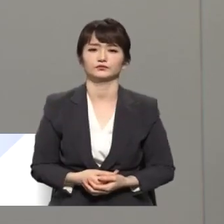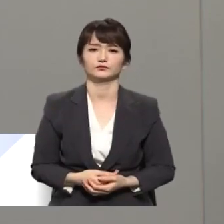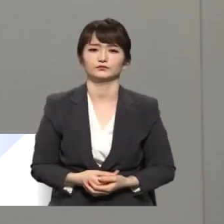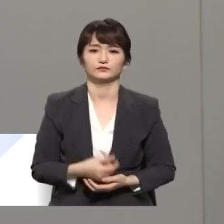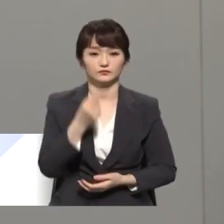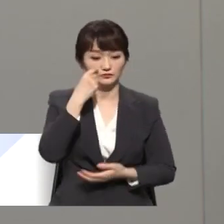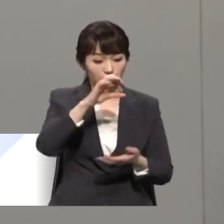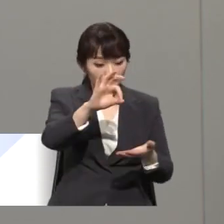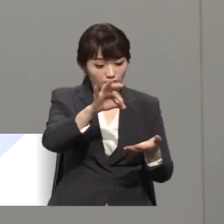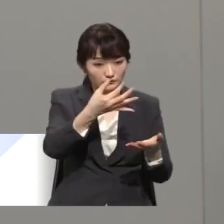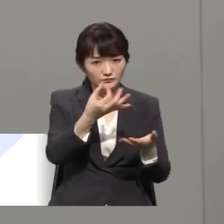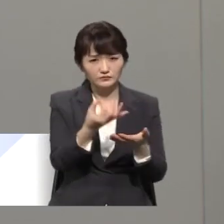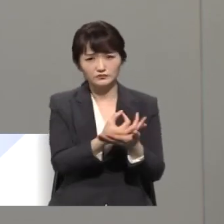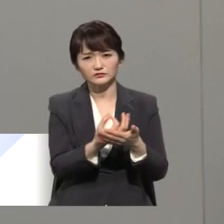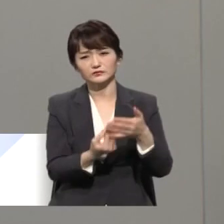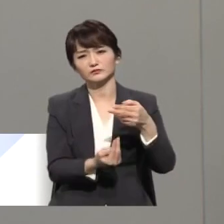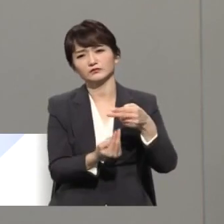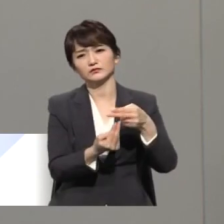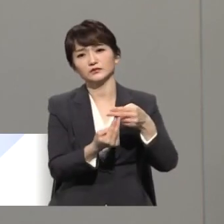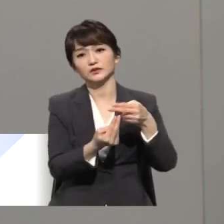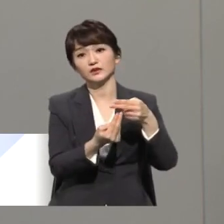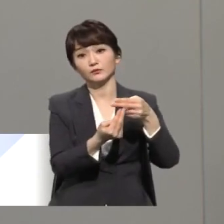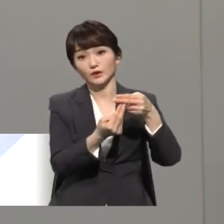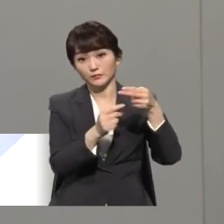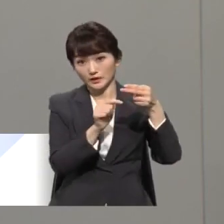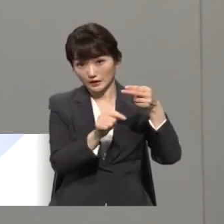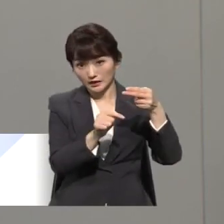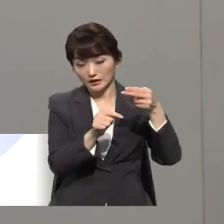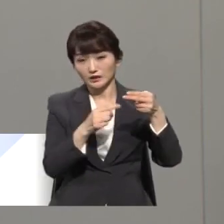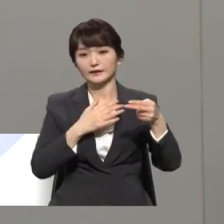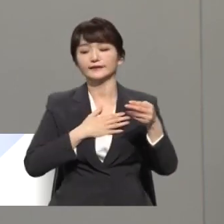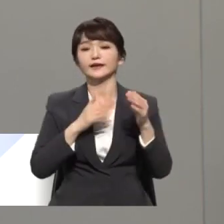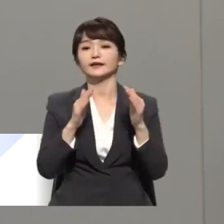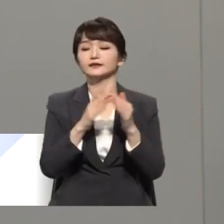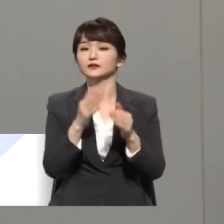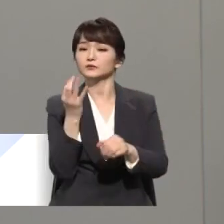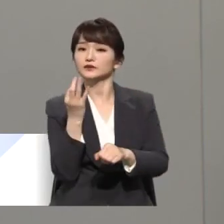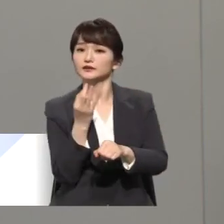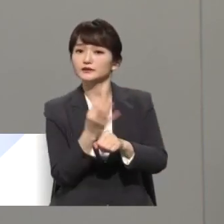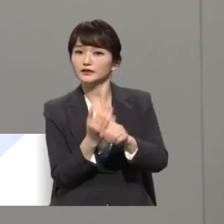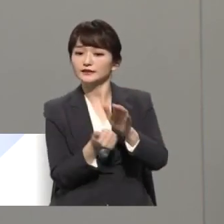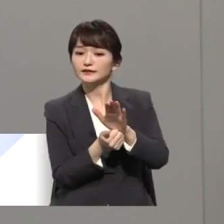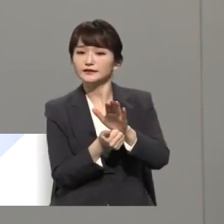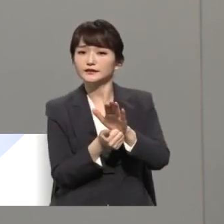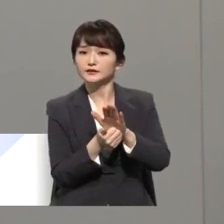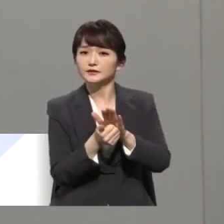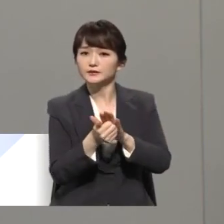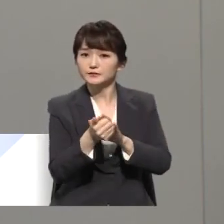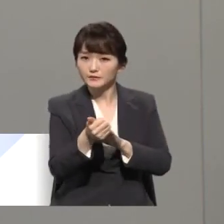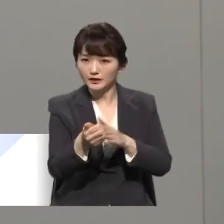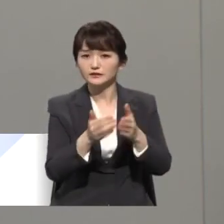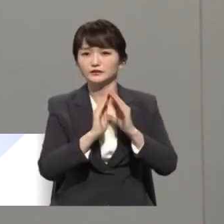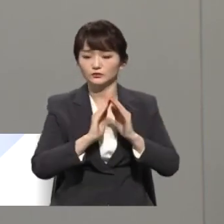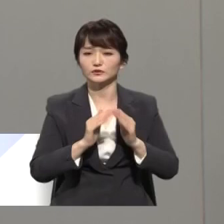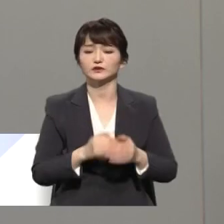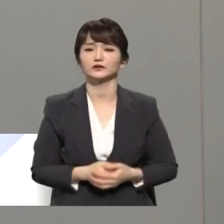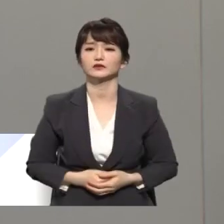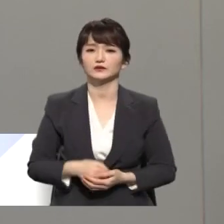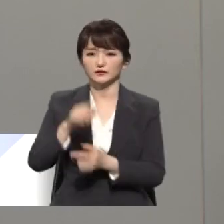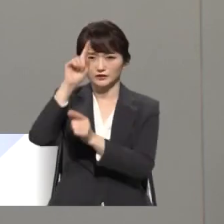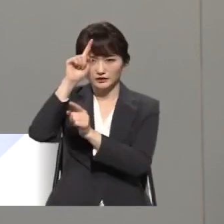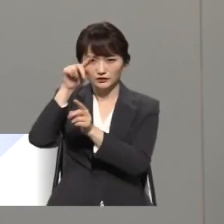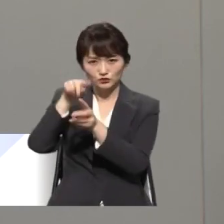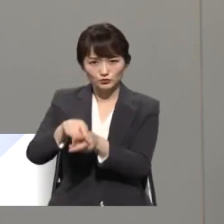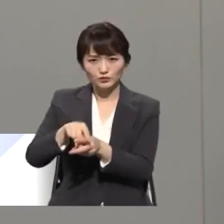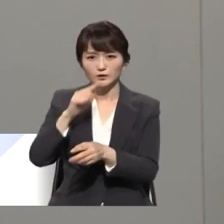월급과 수입만 차곡차곡 모아 도 충분히 내 집을 마련할 수 있는 희망의 사다리를 세우겠습니다 이제 명과